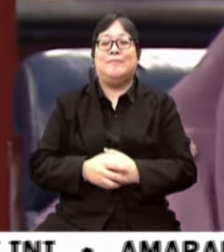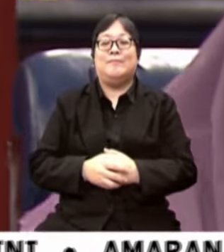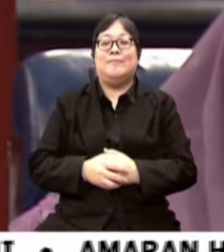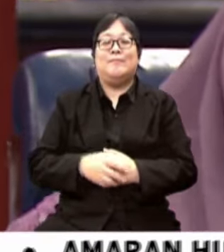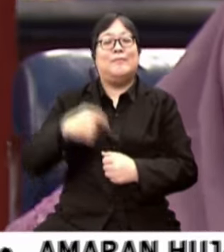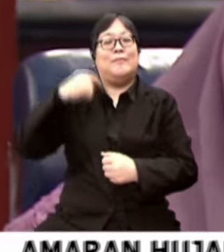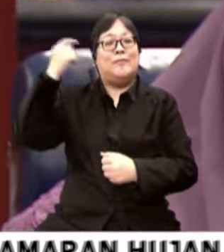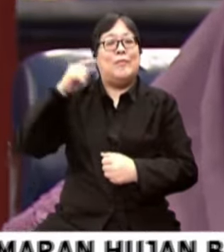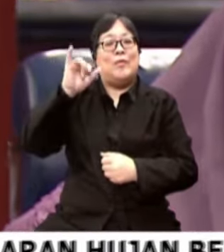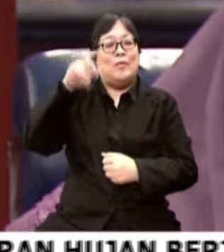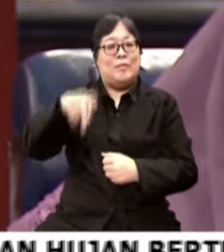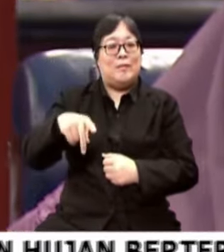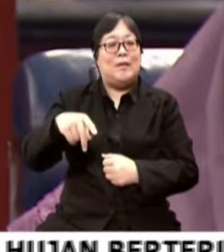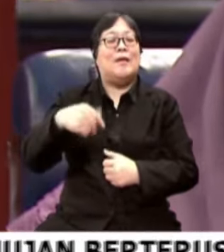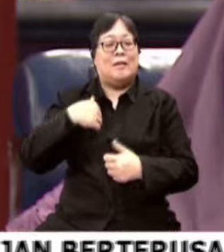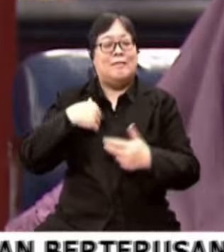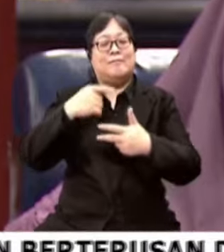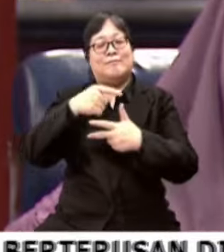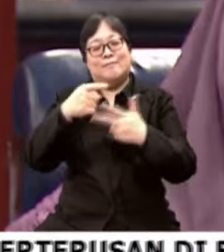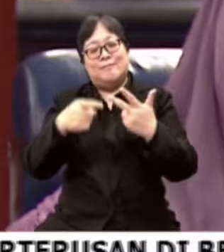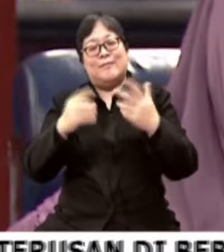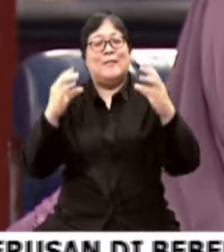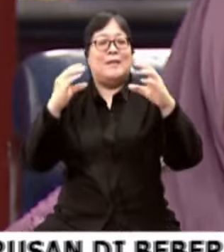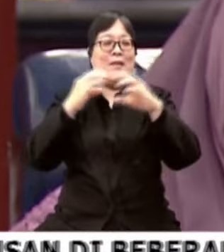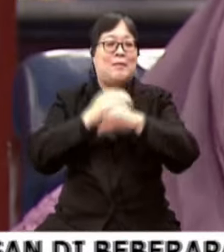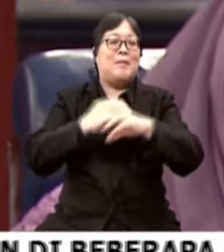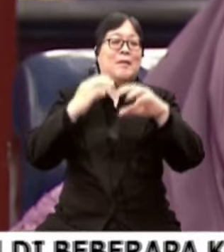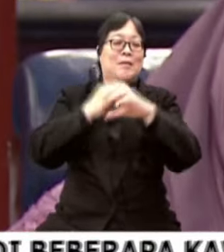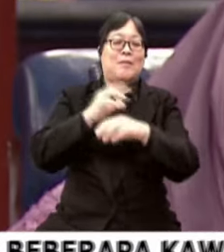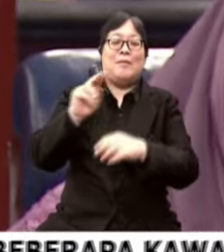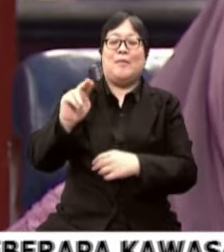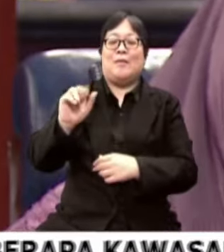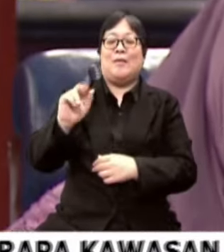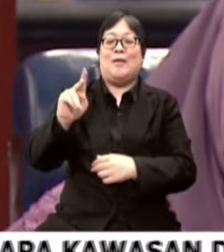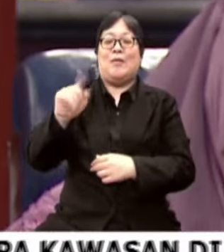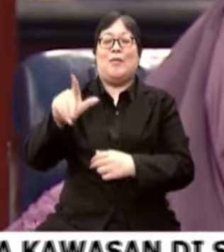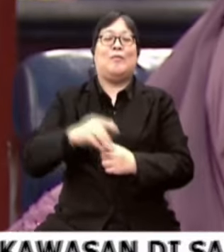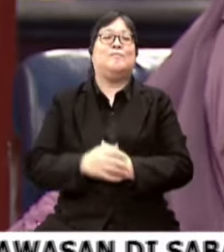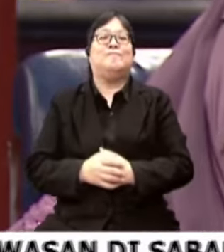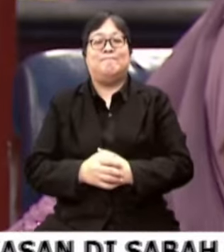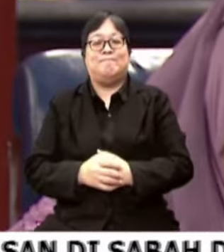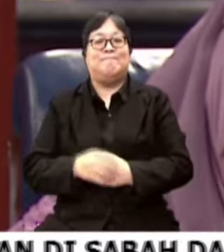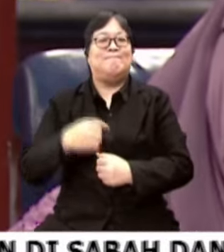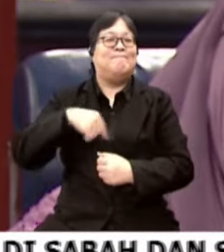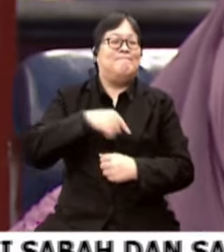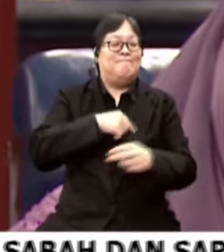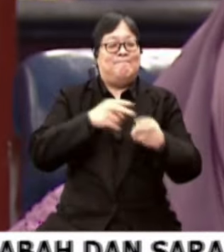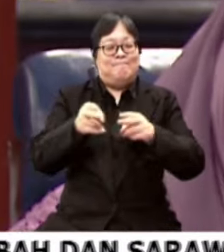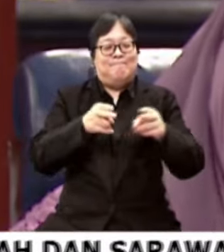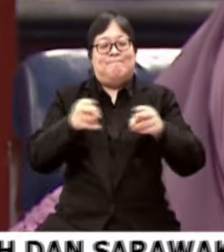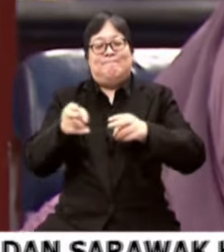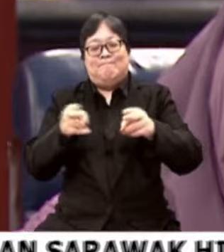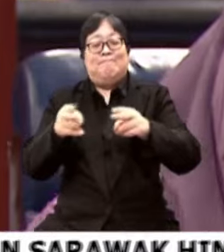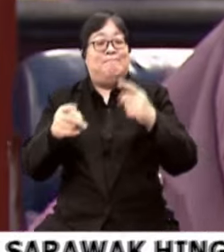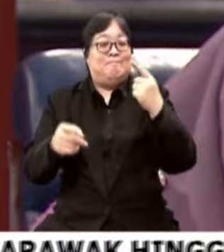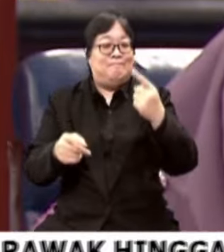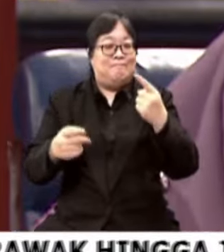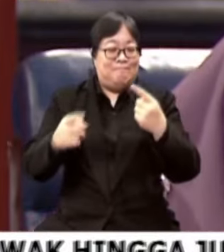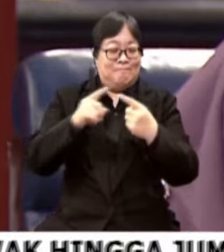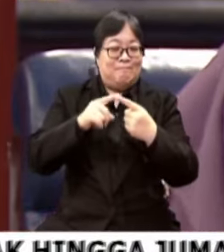Tuhan yang dibentuk kita ada tiga cabaran yang dihadapi oleh nakol dalam usaha untuk menangani kausari hidup satu